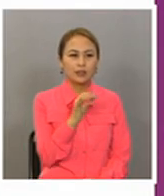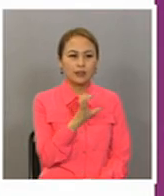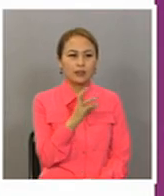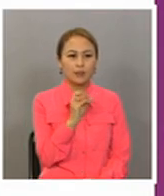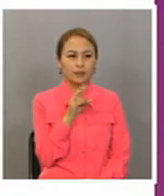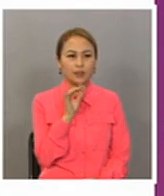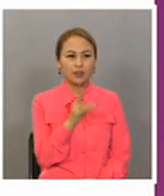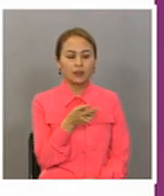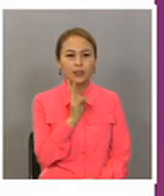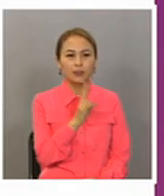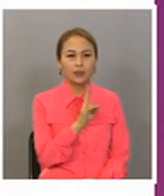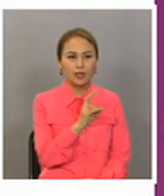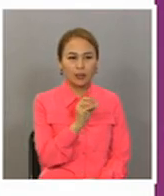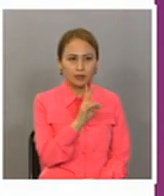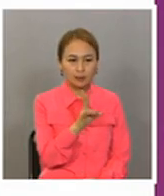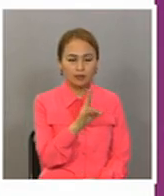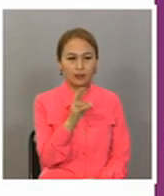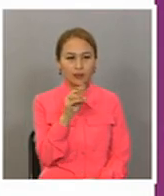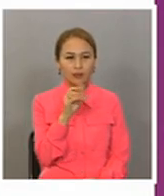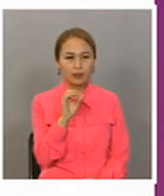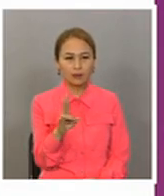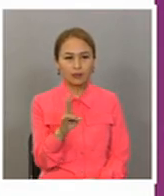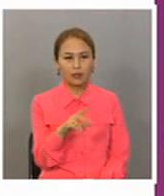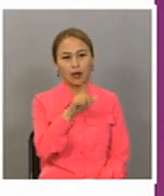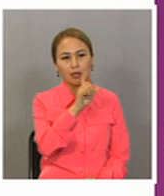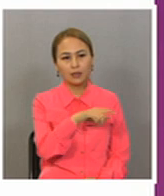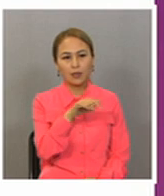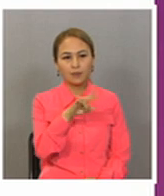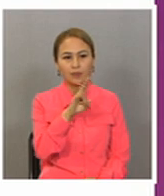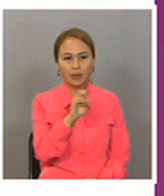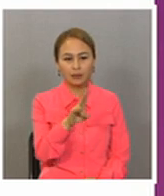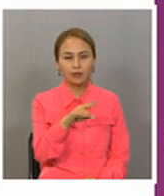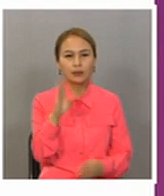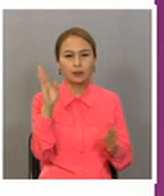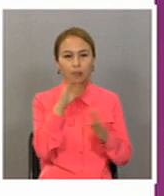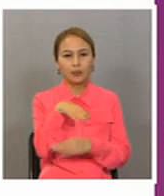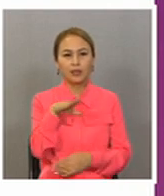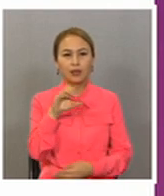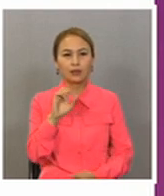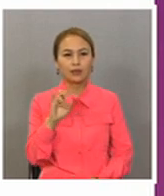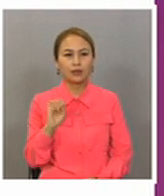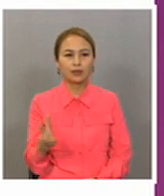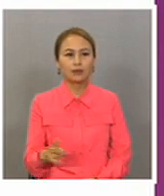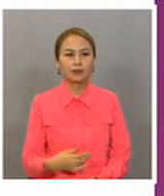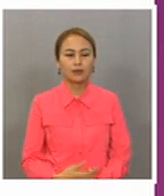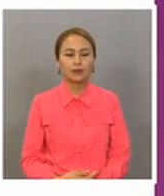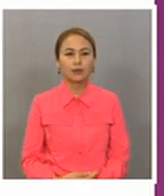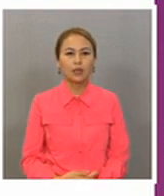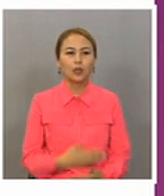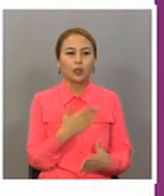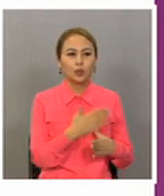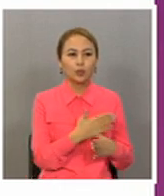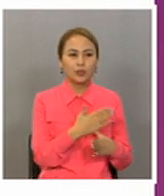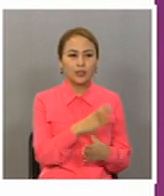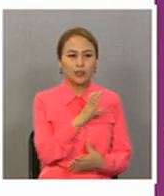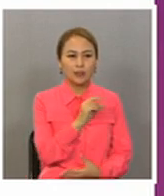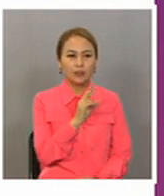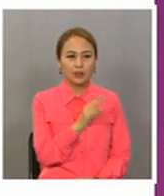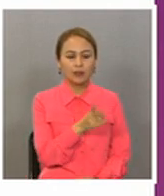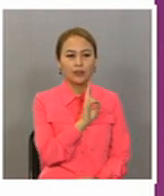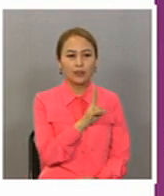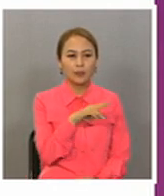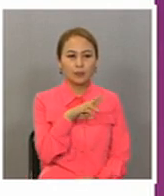септік. Кімнен, неден? Адамнан, табиғаттан. Көмектес